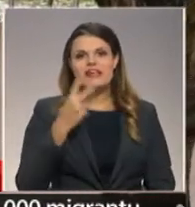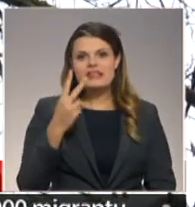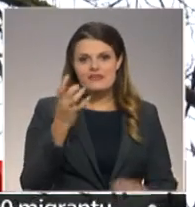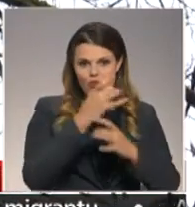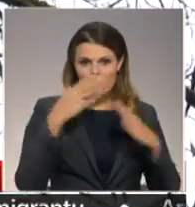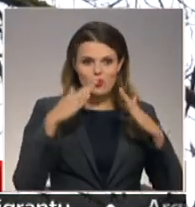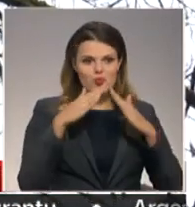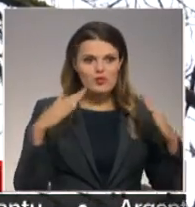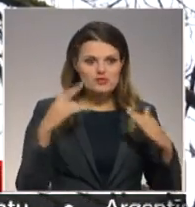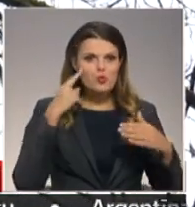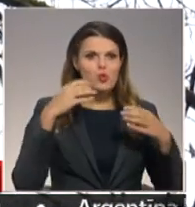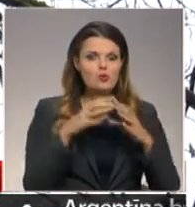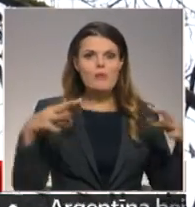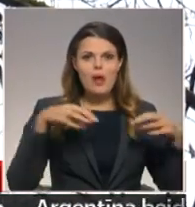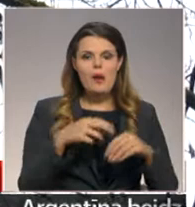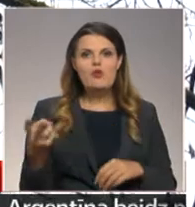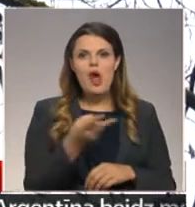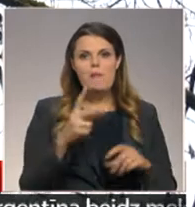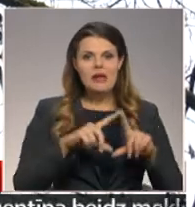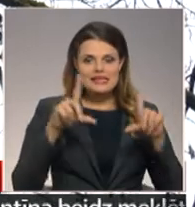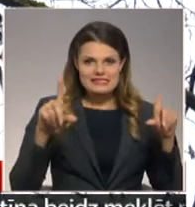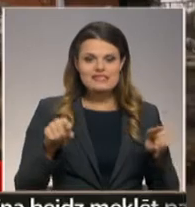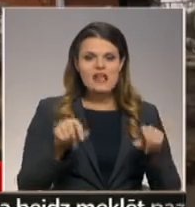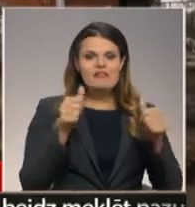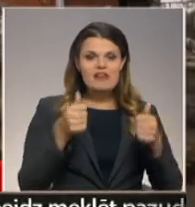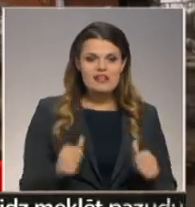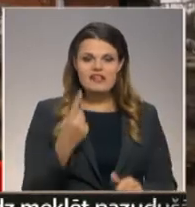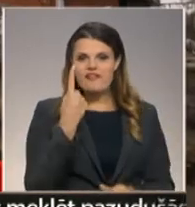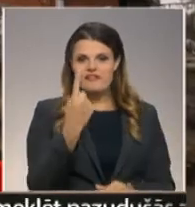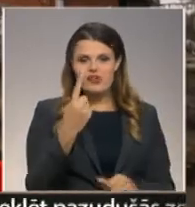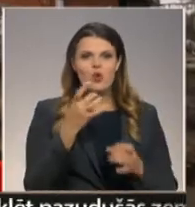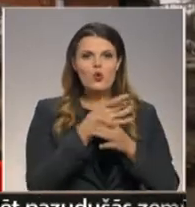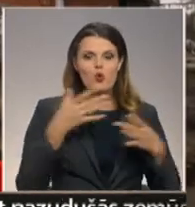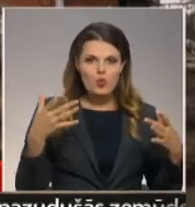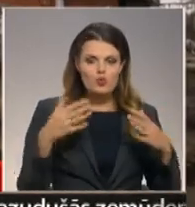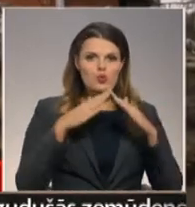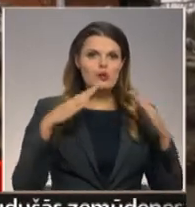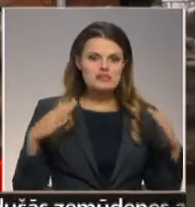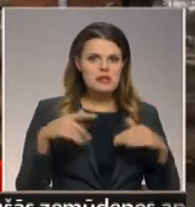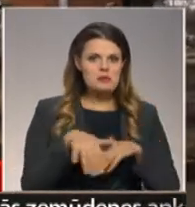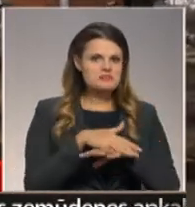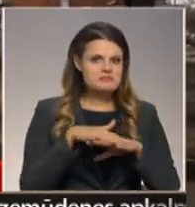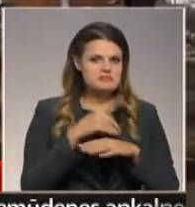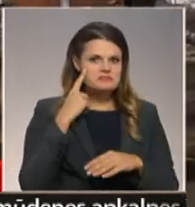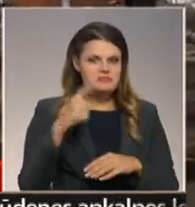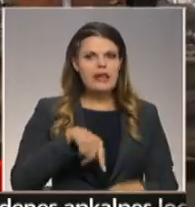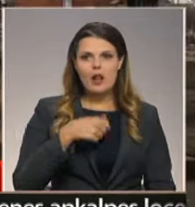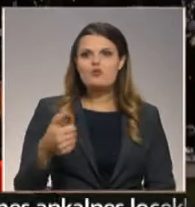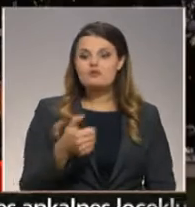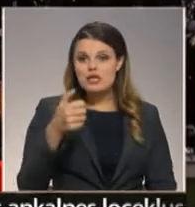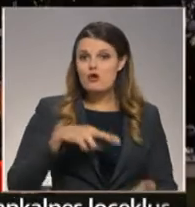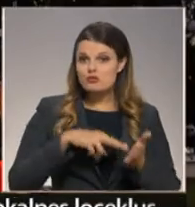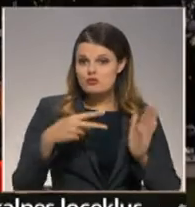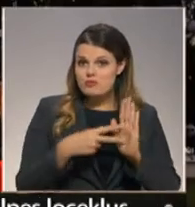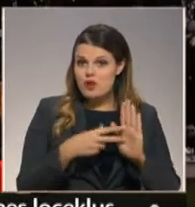kultūras nami. Doma apvienot abas kultūras iestādes tādējādi veidojot vienotu kultūru politiku gaisā virmojot jau vairākus gadus. Pagājušajā